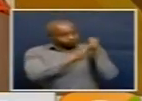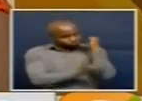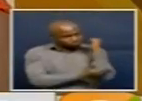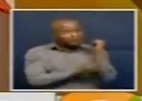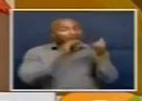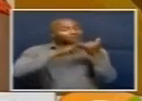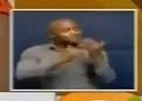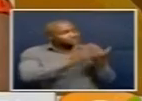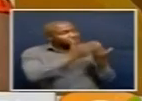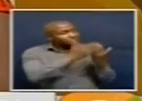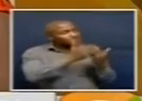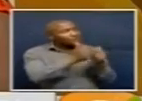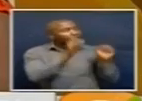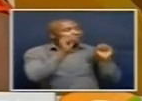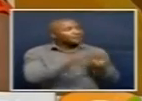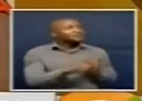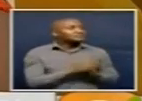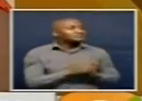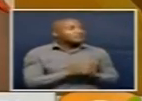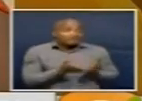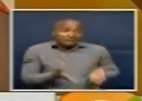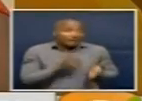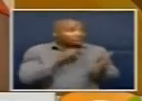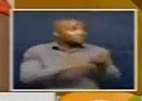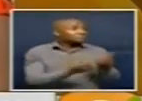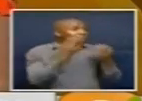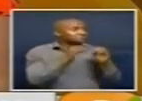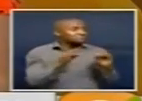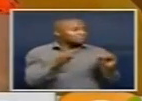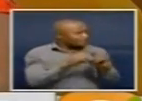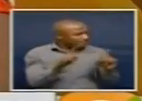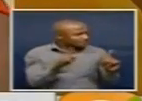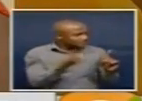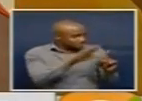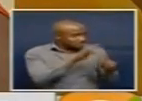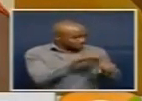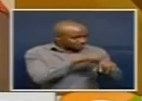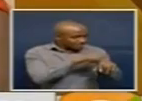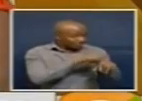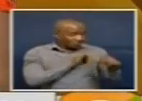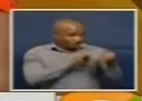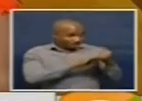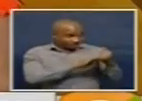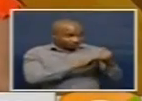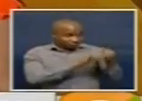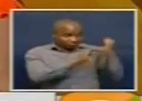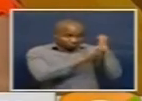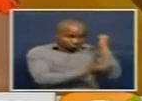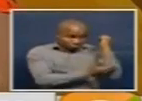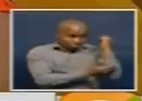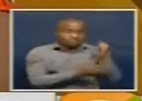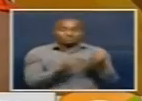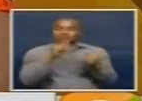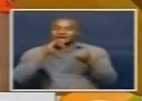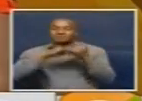mwanamume. Japo hawa sasa hawaelewi. Lakini wanatakana kwamba kuelewa kwamba mke akiwa mjamzito amtunze mke wake,